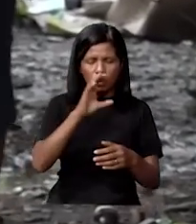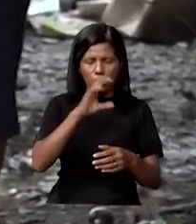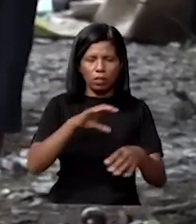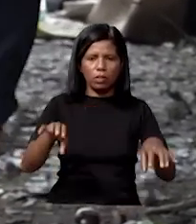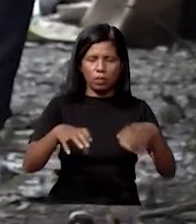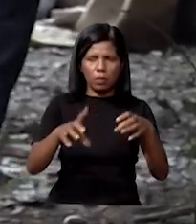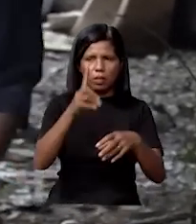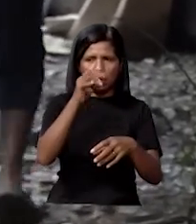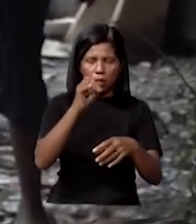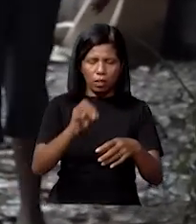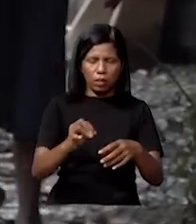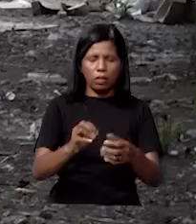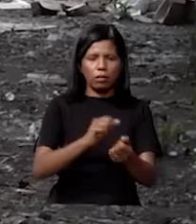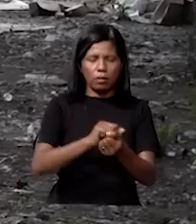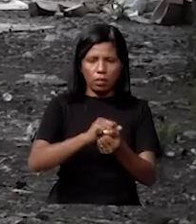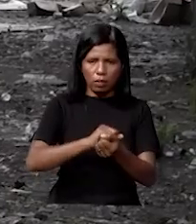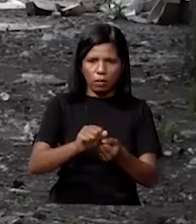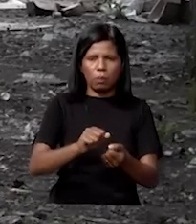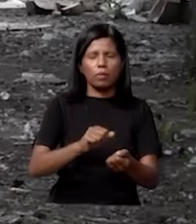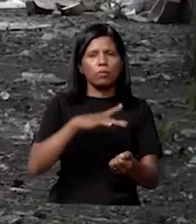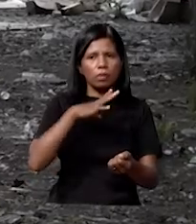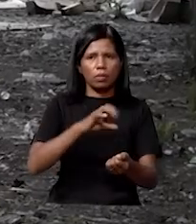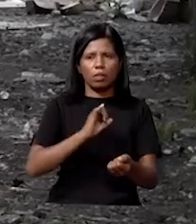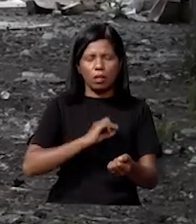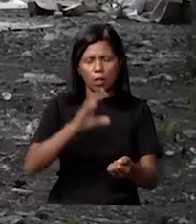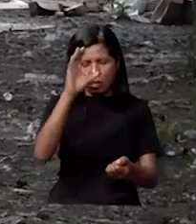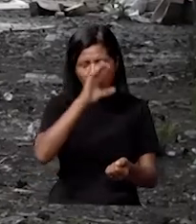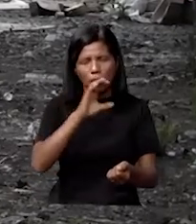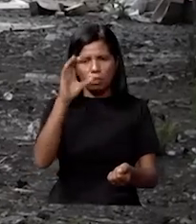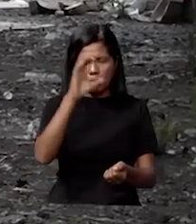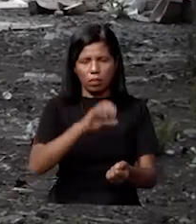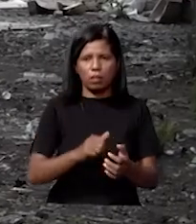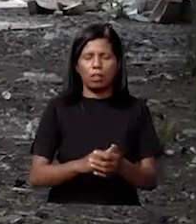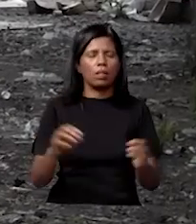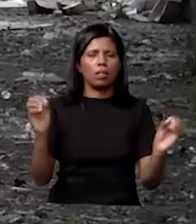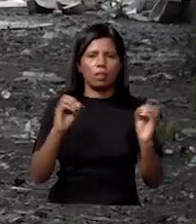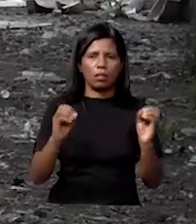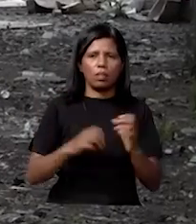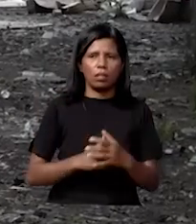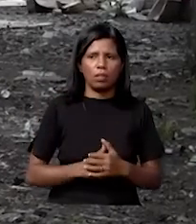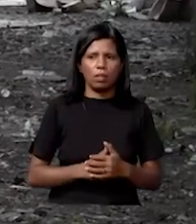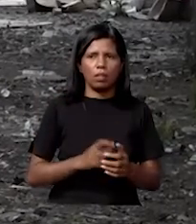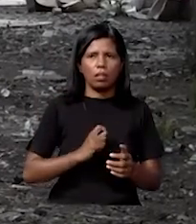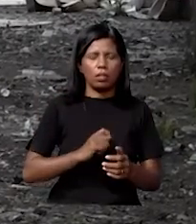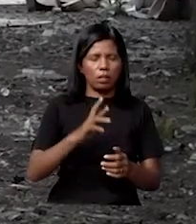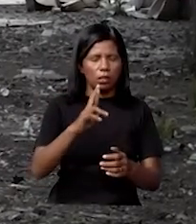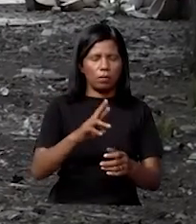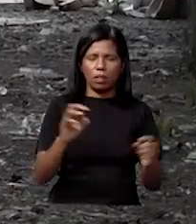di laran pasir ropa puer masoba de hau buka mos laiha ne laiha tibar ne laiha